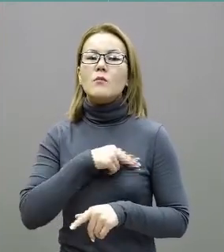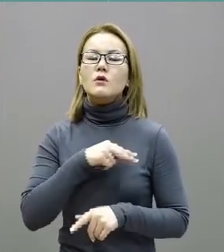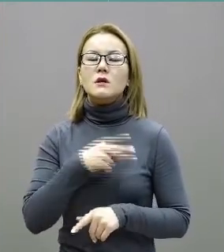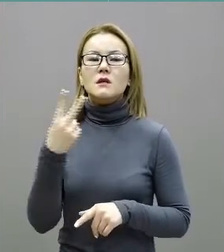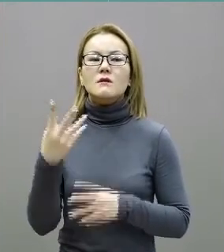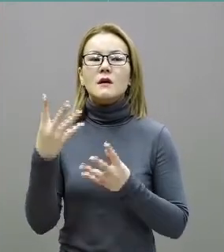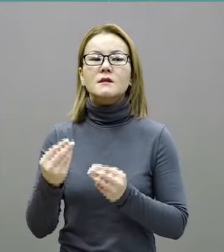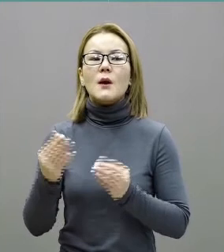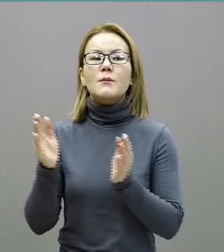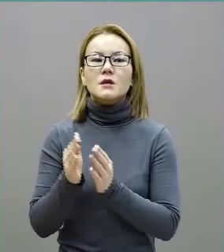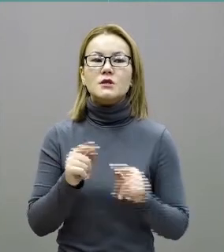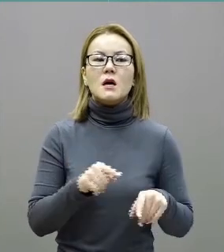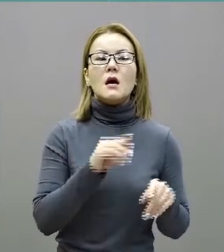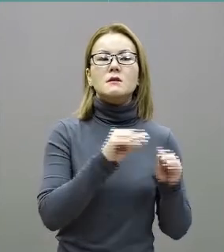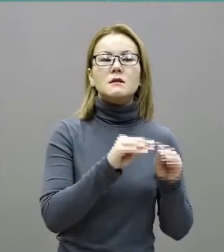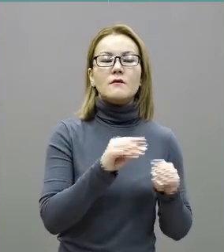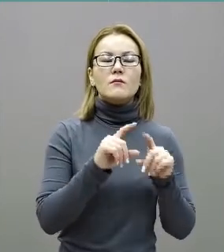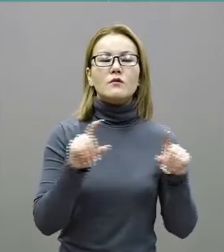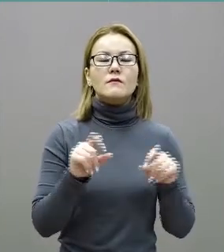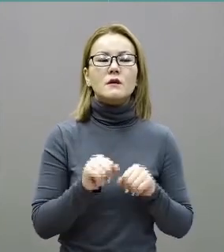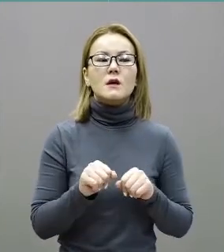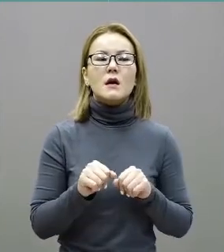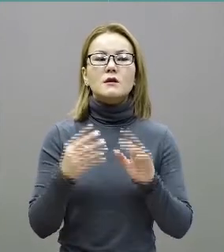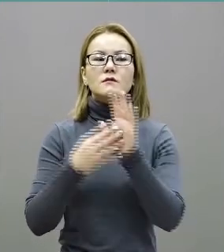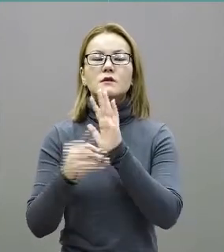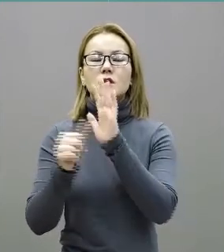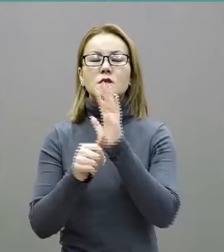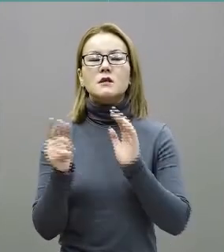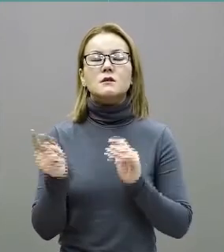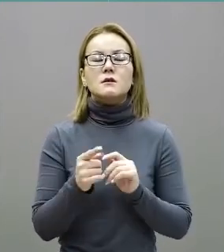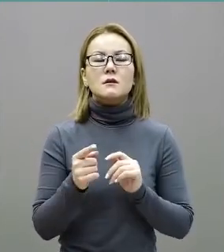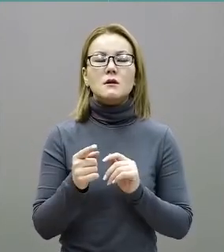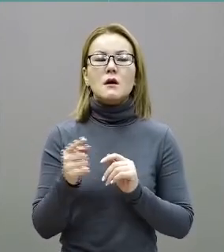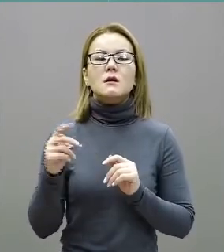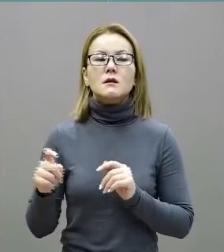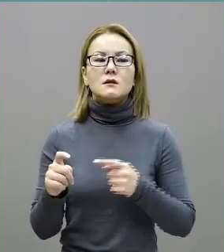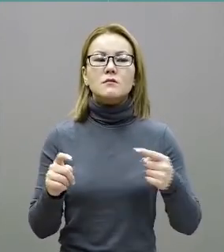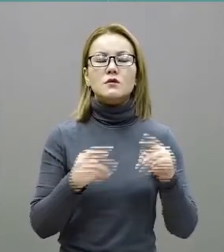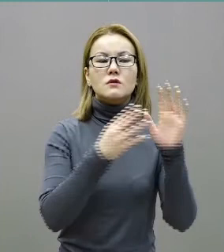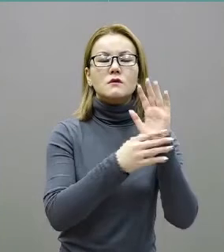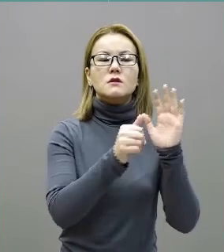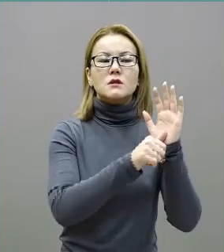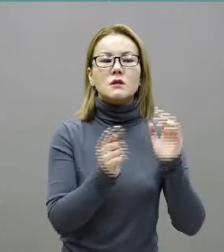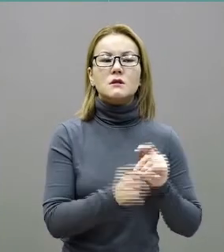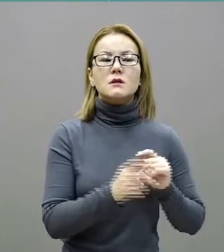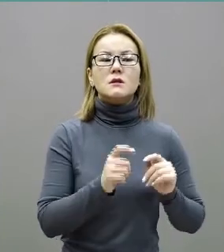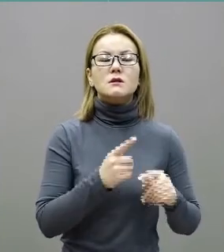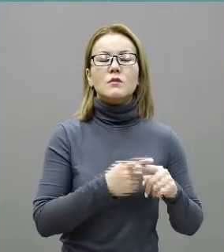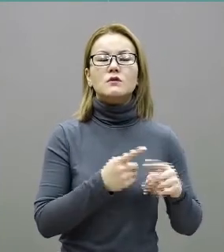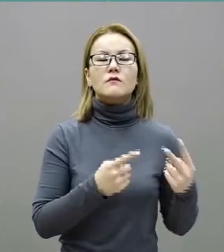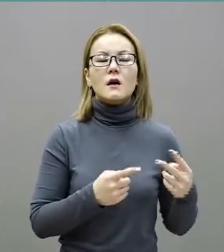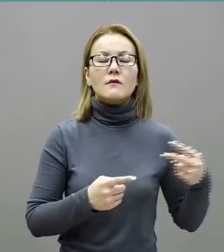составим следующее уравнение 96 деленное на x -96 зеленая на экспресс 4 равно 2